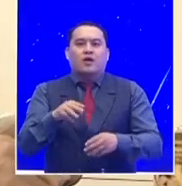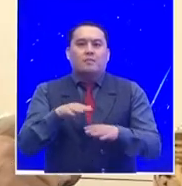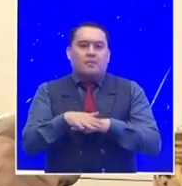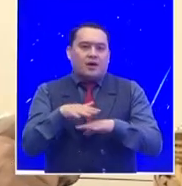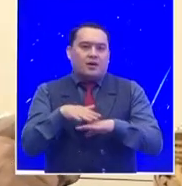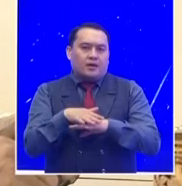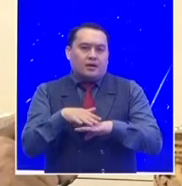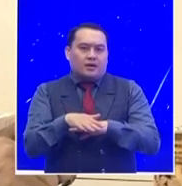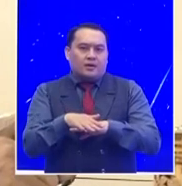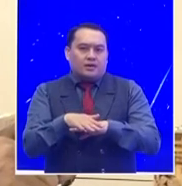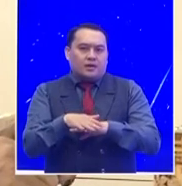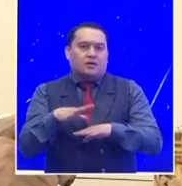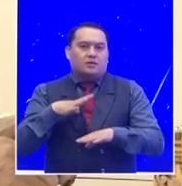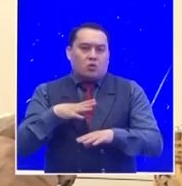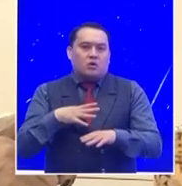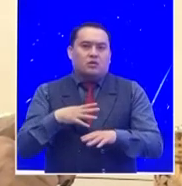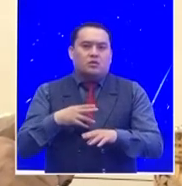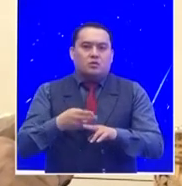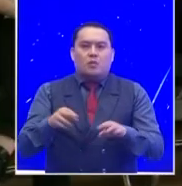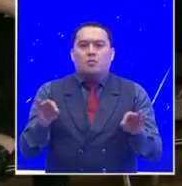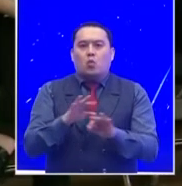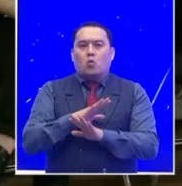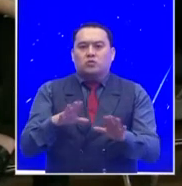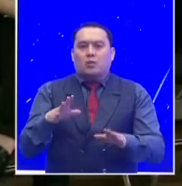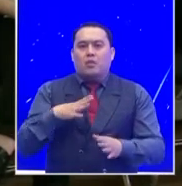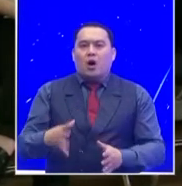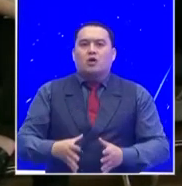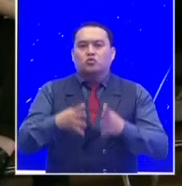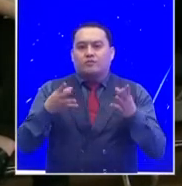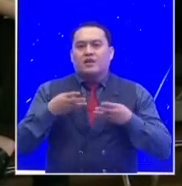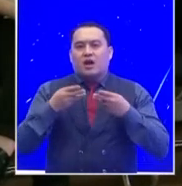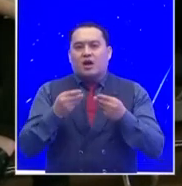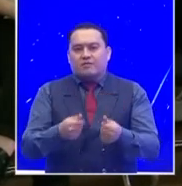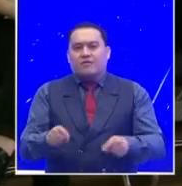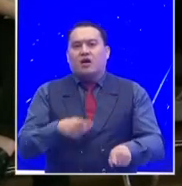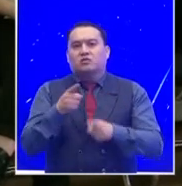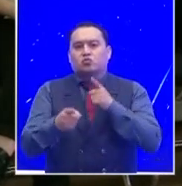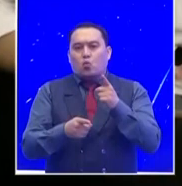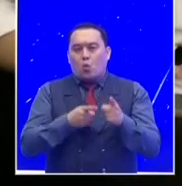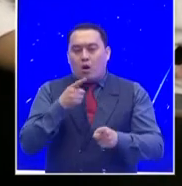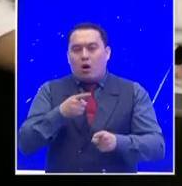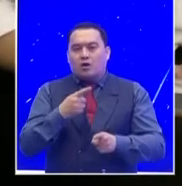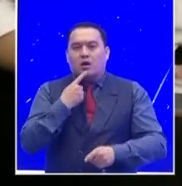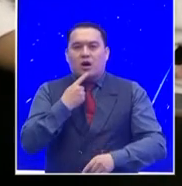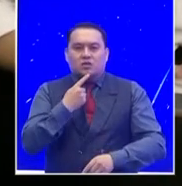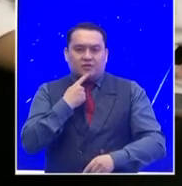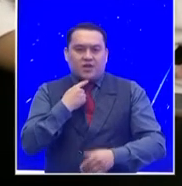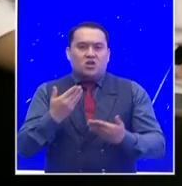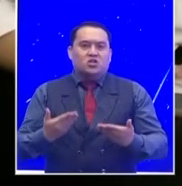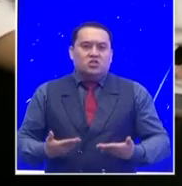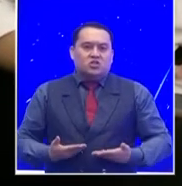Философ, математик, теоретик музык, он оказал большое влияние и на становление средневековой арабоязычной